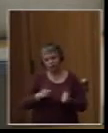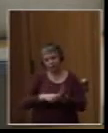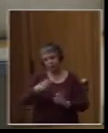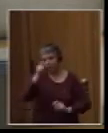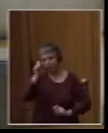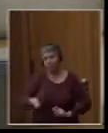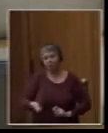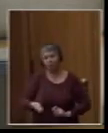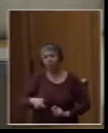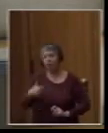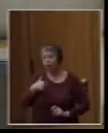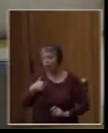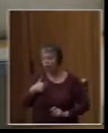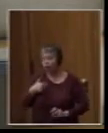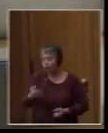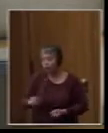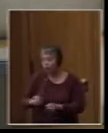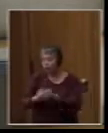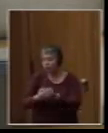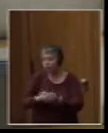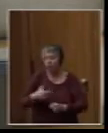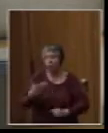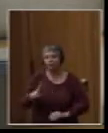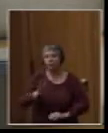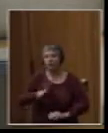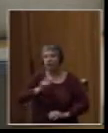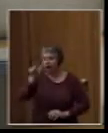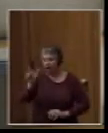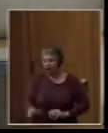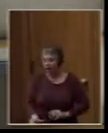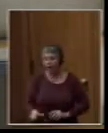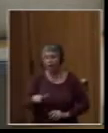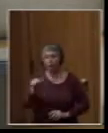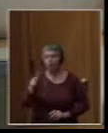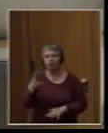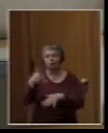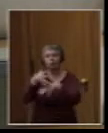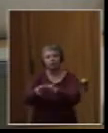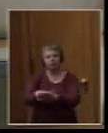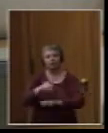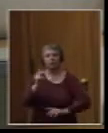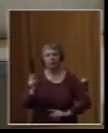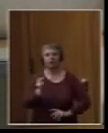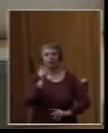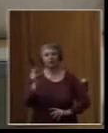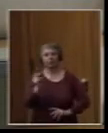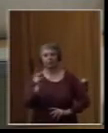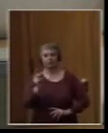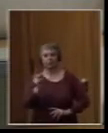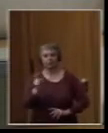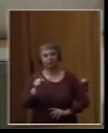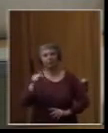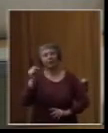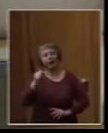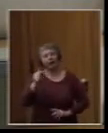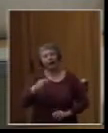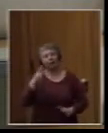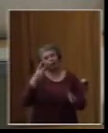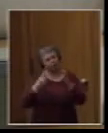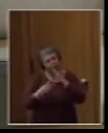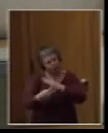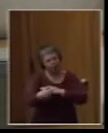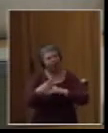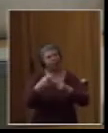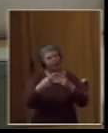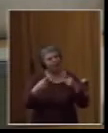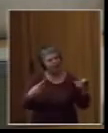του ατόμου μέσα στην κοινωνία. Έχει επιτευχθεί κάποια πρόοδο στο κομμάτι της ανεξάρτητης διαβίωσης, αλλά δυστυχώς υπάρχουν ακόμα πολλά